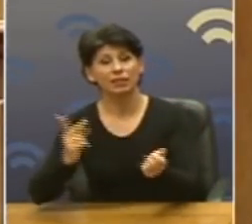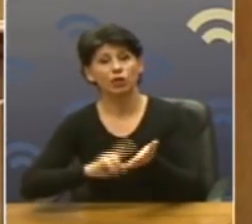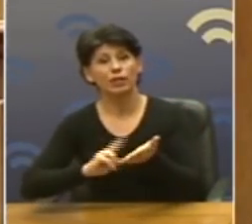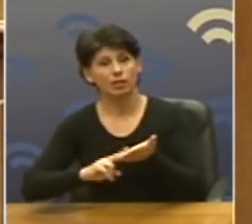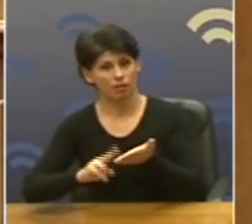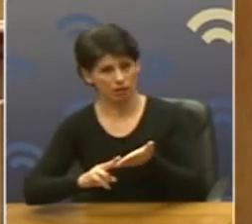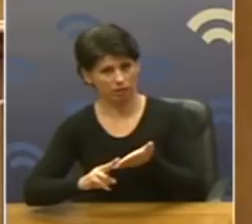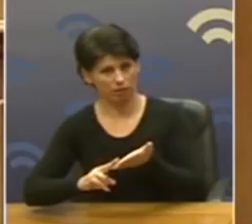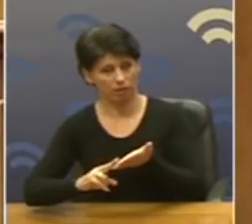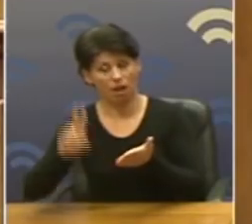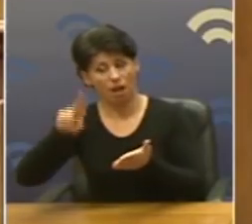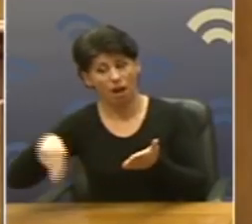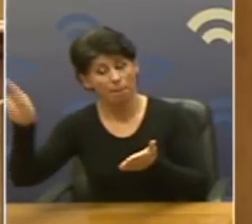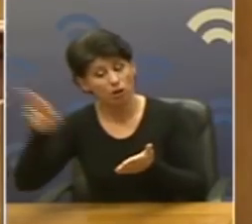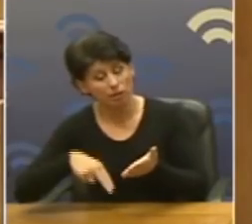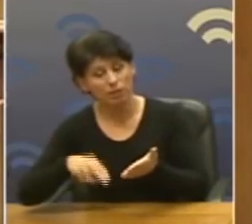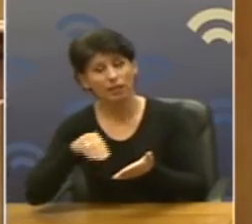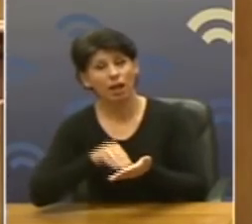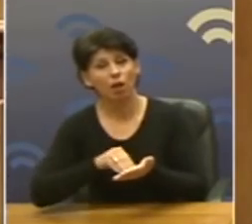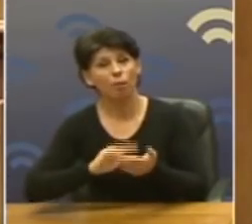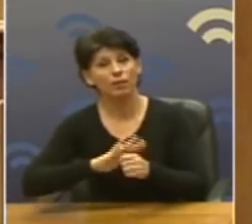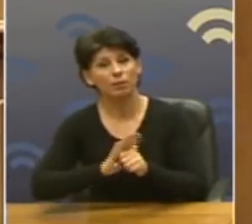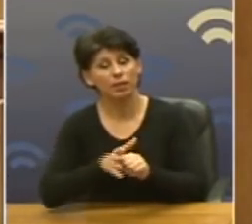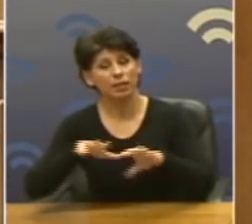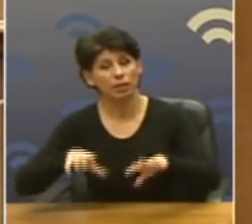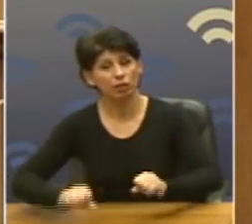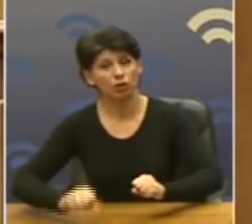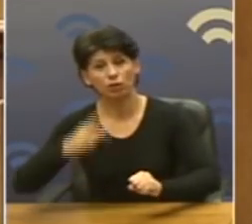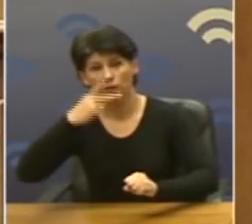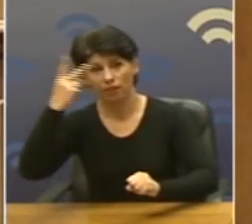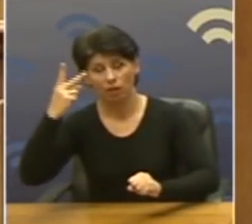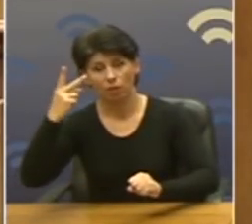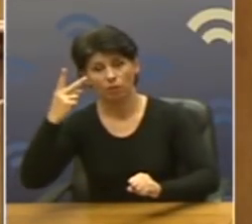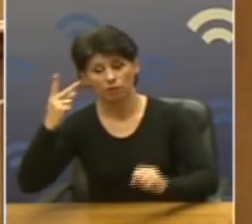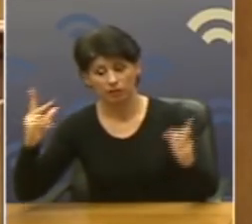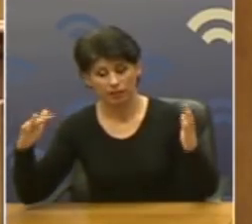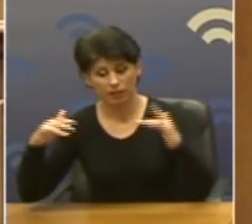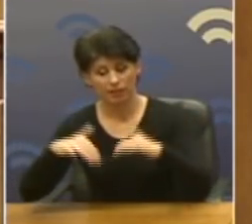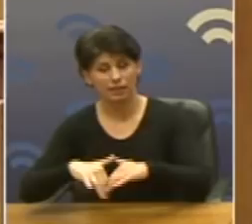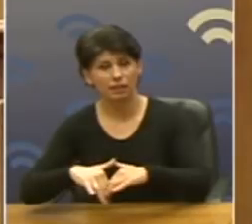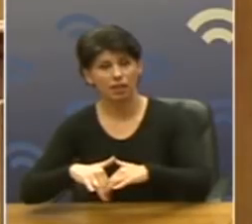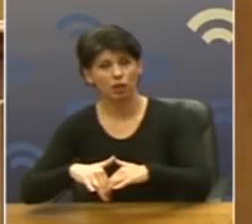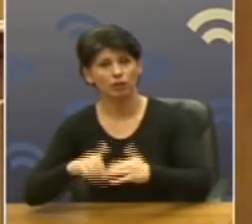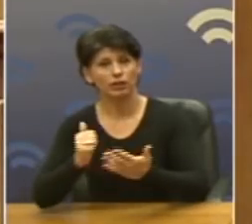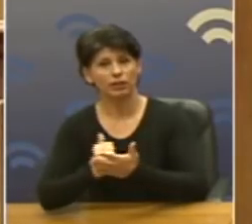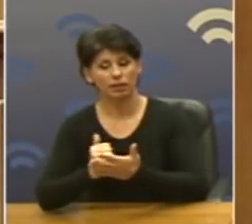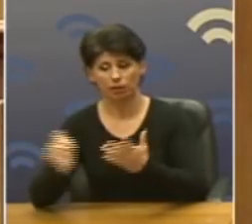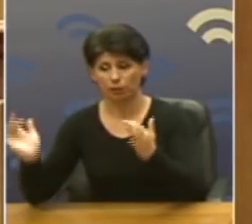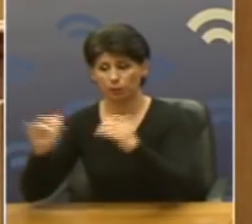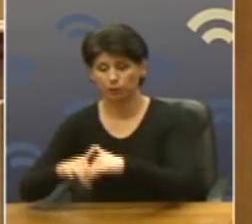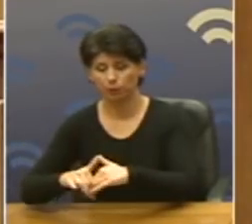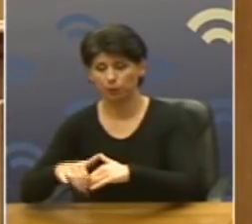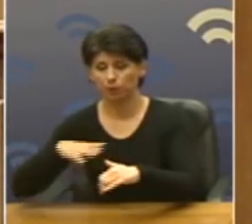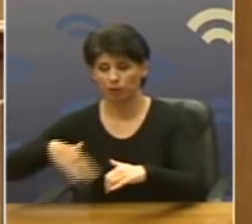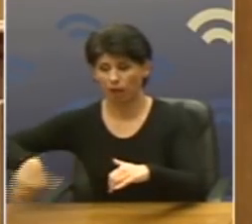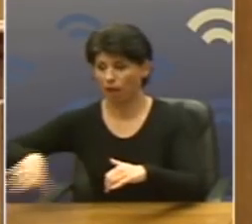ασφάλισης. Απορρίψατε επίσης την πλήρη κατοχύρωση του δικαιώματος να συνέρχονται και να συναθρίζονται οι ευρισκόμενοι